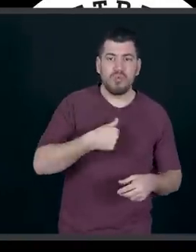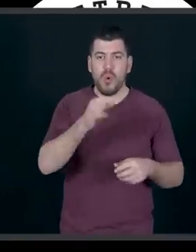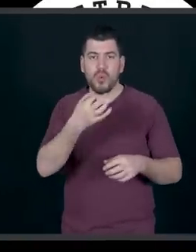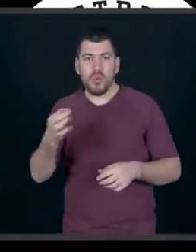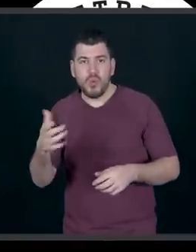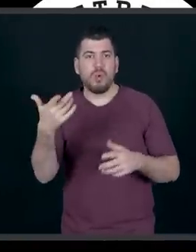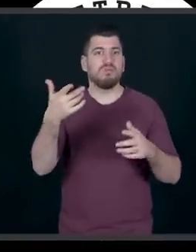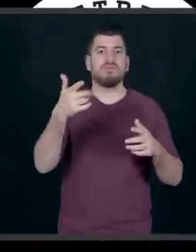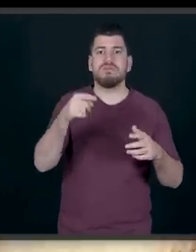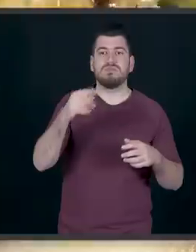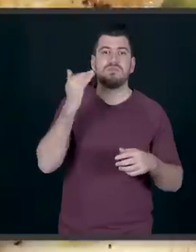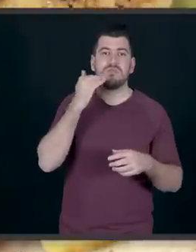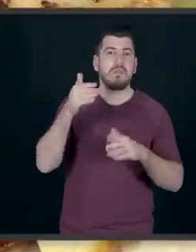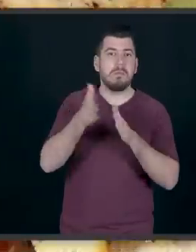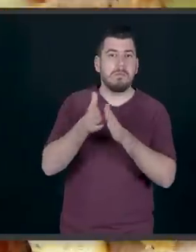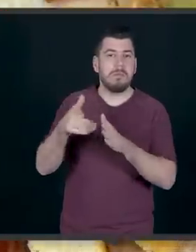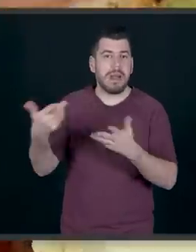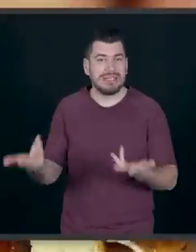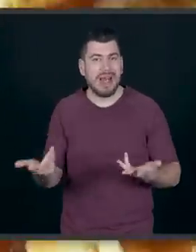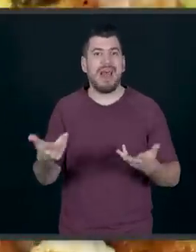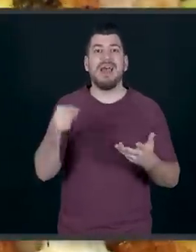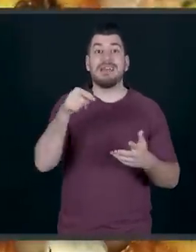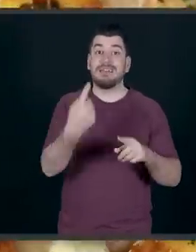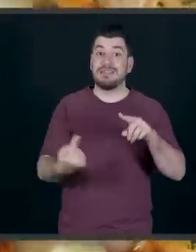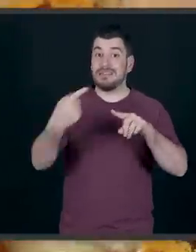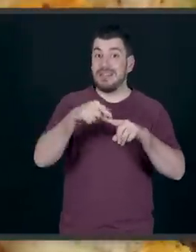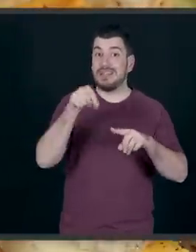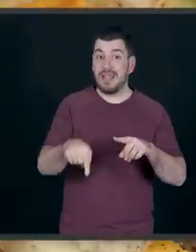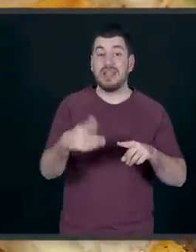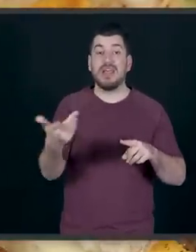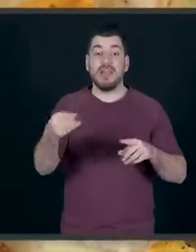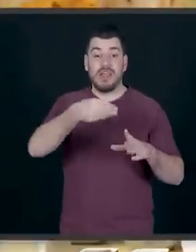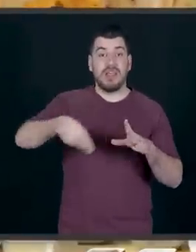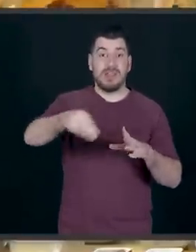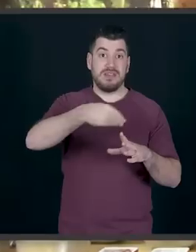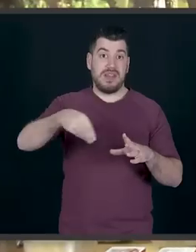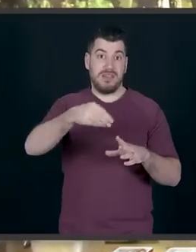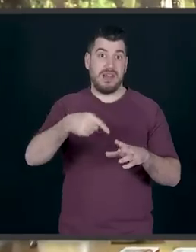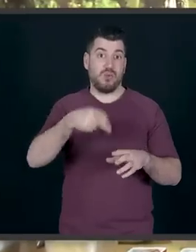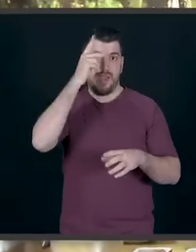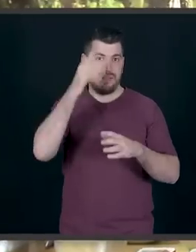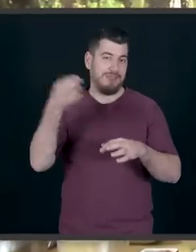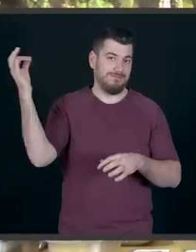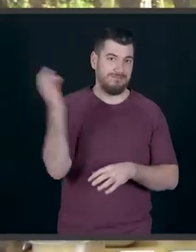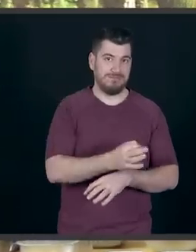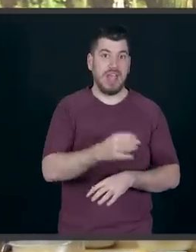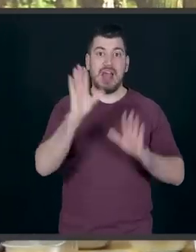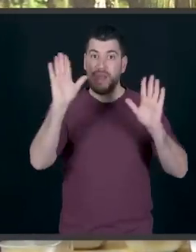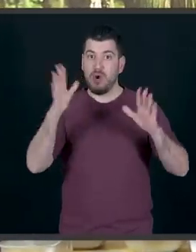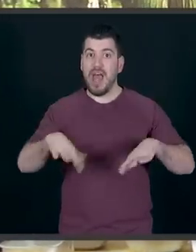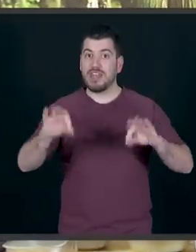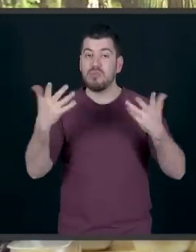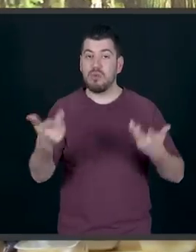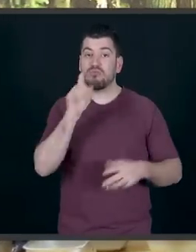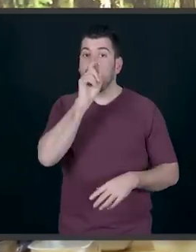κρουτόνς, παρμεζάνα και βέβαια τον πρωταγωνιστή της σαλάτας μας, το αυθεντικό Caesar dressing. Λοιπόν, και πάμε να ξεκινήσουμε πρώτα